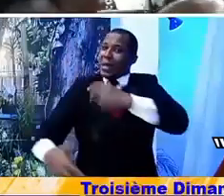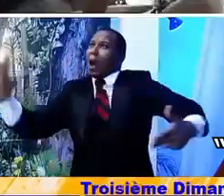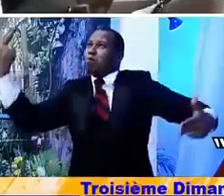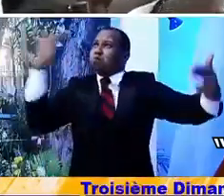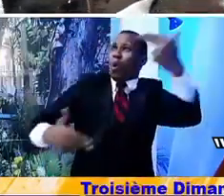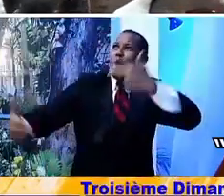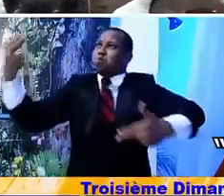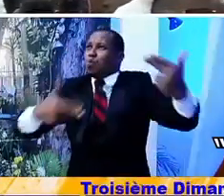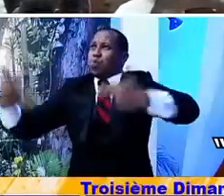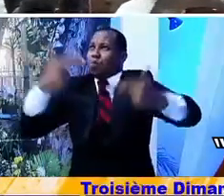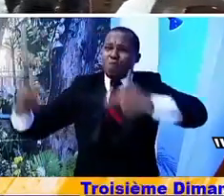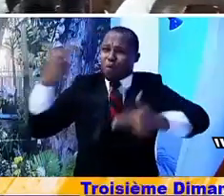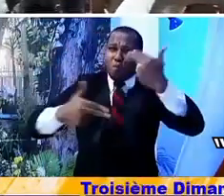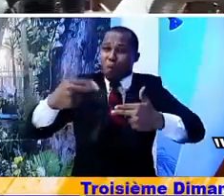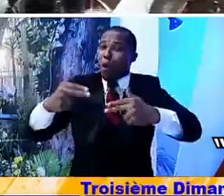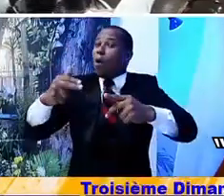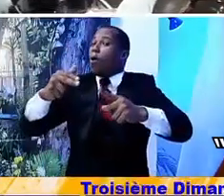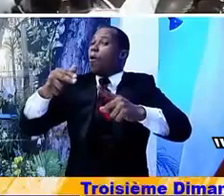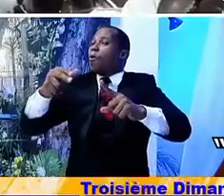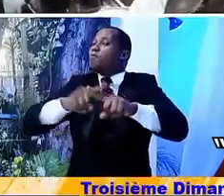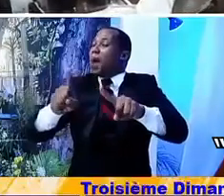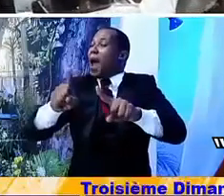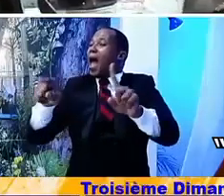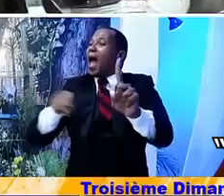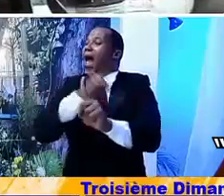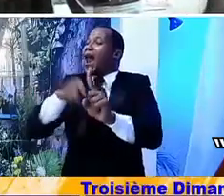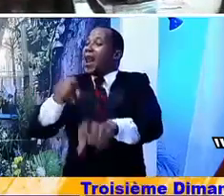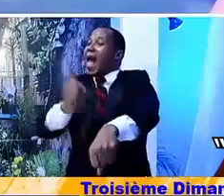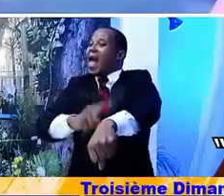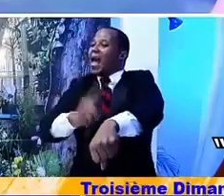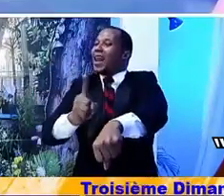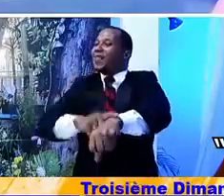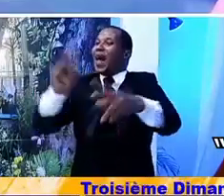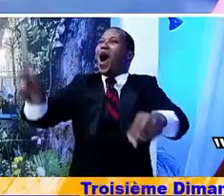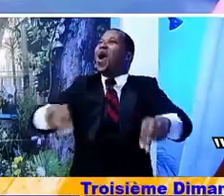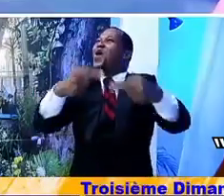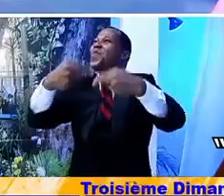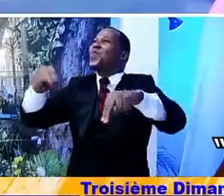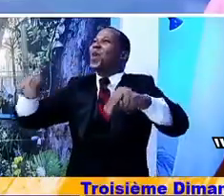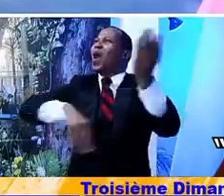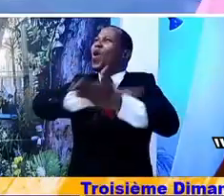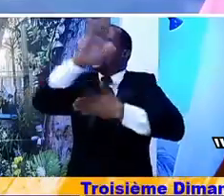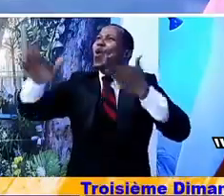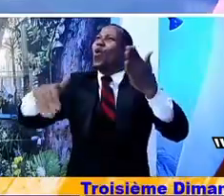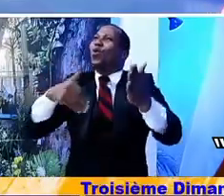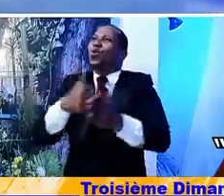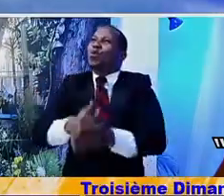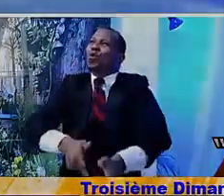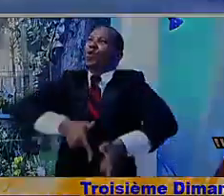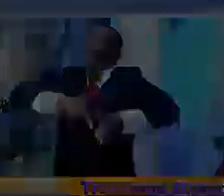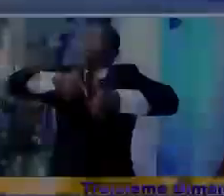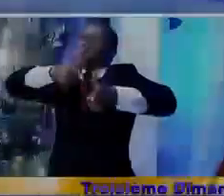guerre, oui. Les Noël pour arriver, je dis, ça, c'est le moment de la paix. Tout le monde est à mon côté, il y aurait tranquille pour un petit temps.